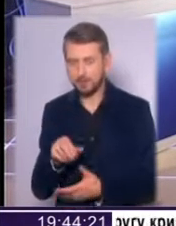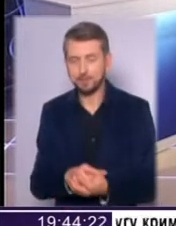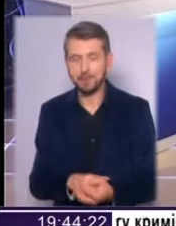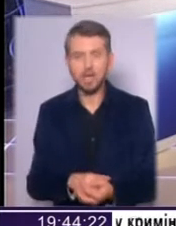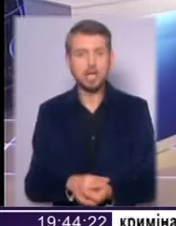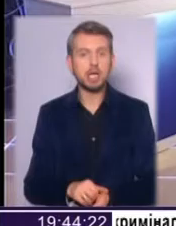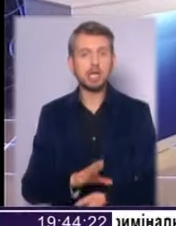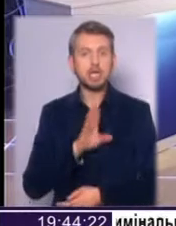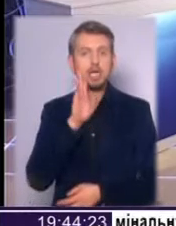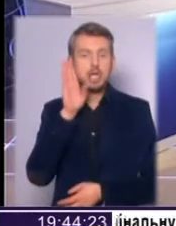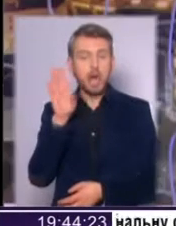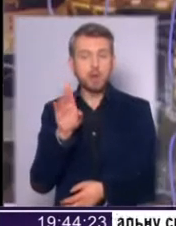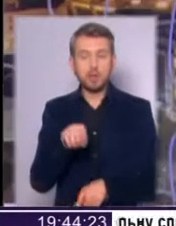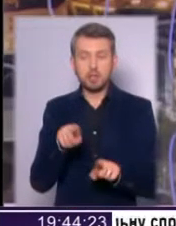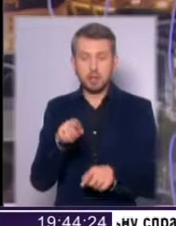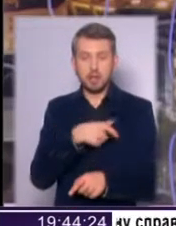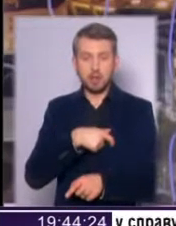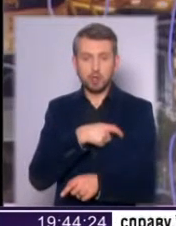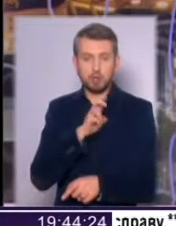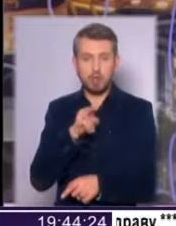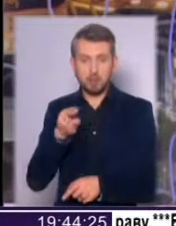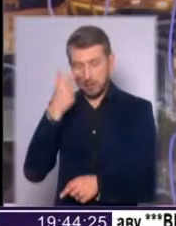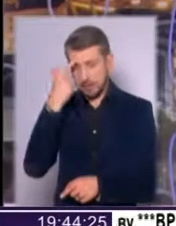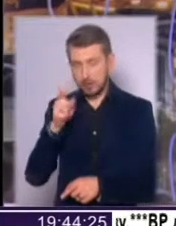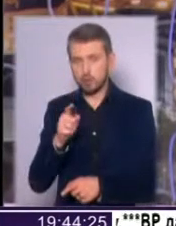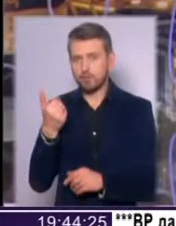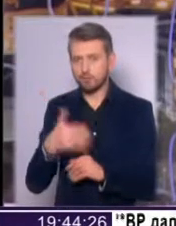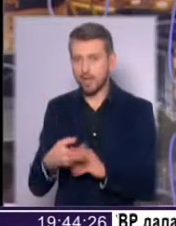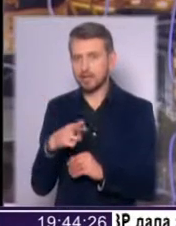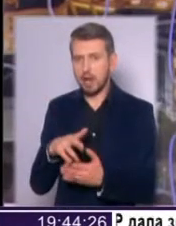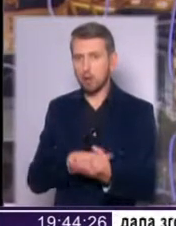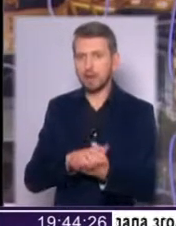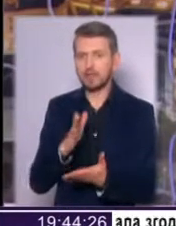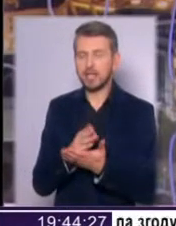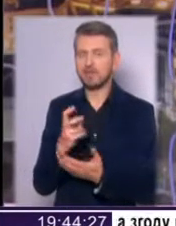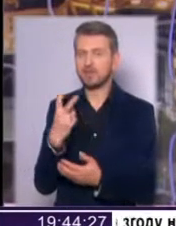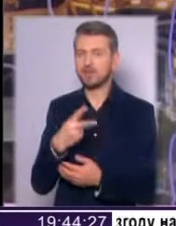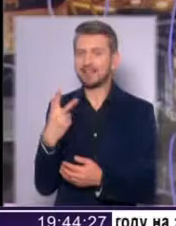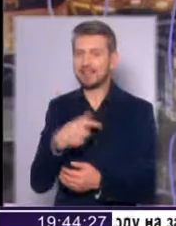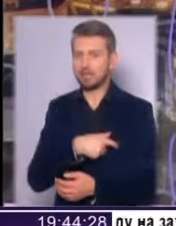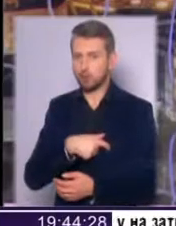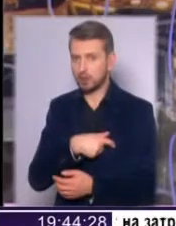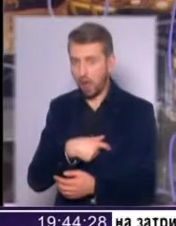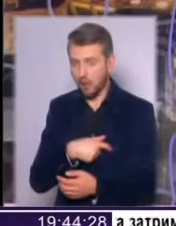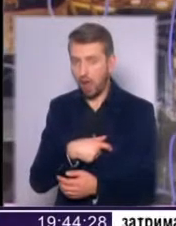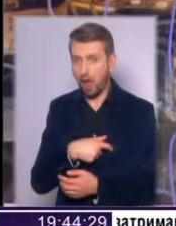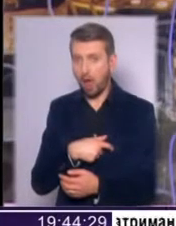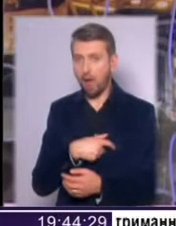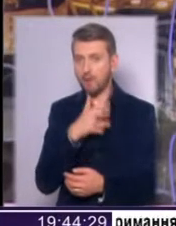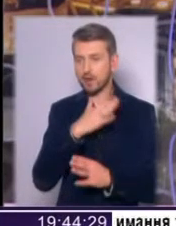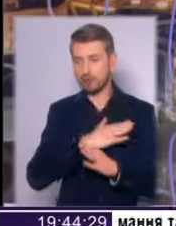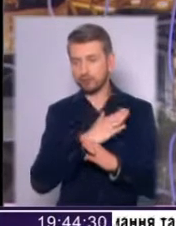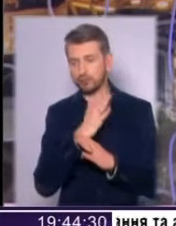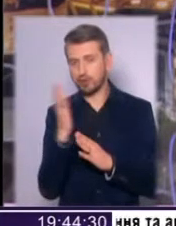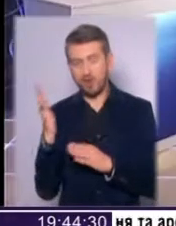Зранку окремі депутати від блоку Петра Порошенка заявляли, що вже для коаліції є 223 депутата. Да. Надвечір ситуація змінилася чи ні? Я скажу